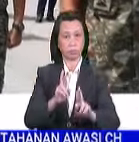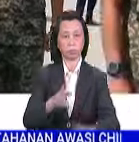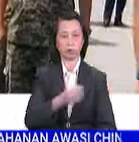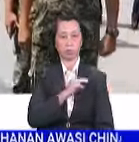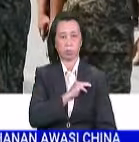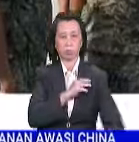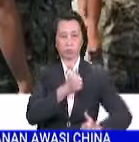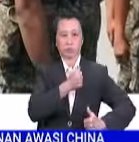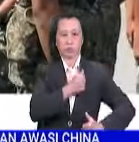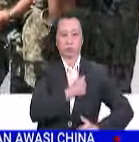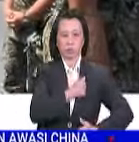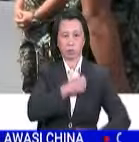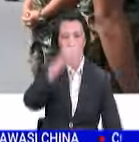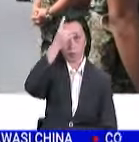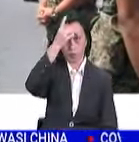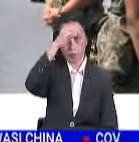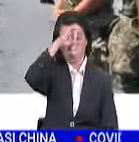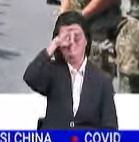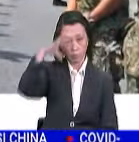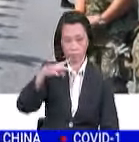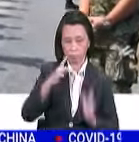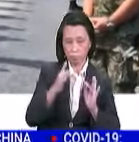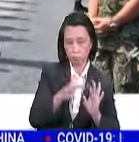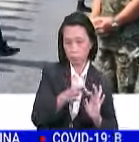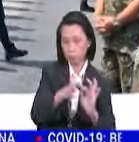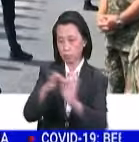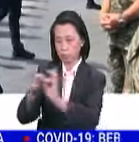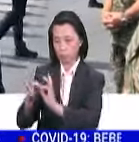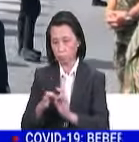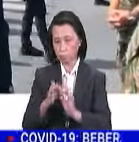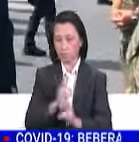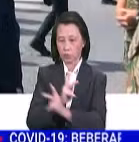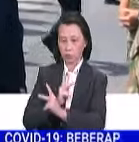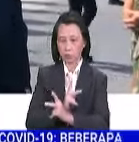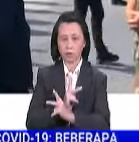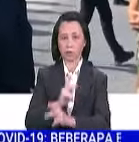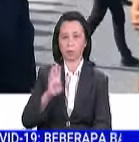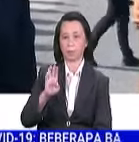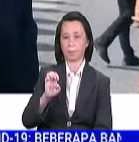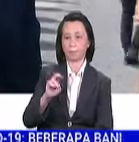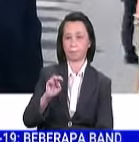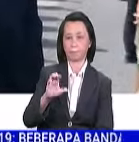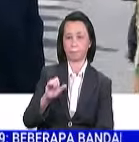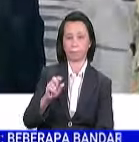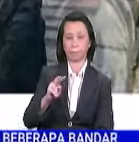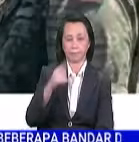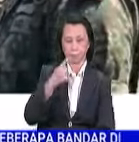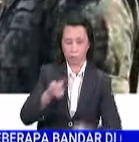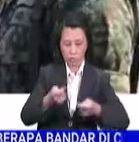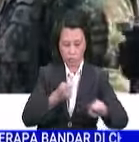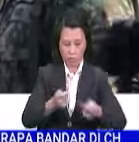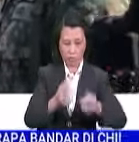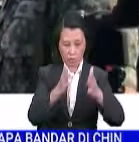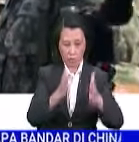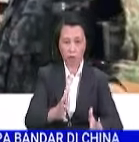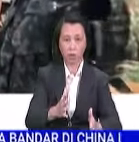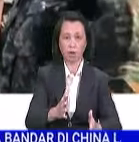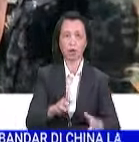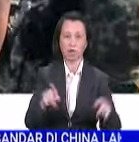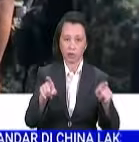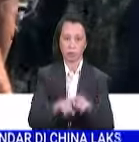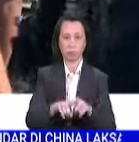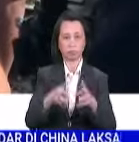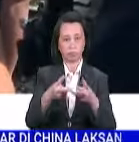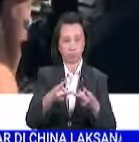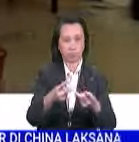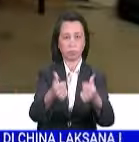Pertahanan Datuk Seri Shamuddin Hussein, koordinasi Pusat Kawalan Operasi Bencana bagi menguruskan penduduk terjejas banjir juga